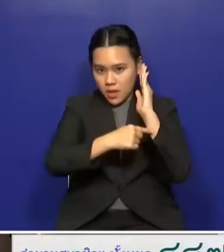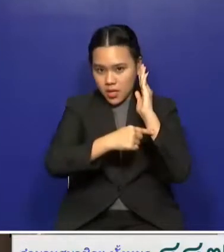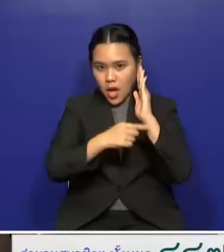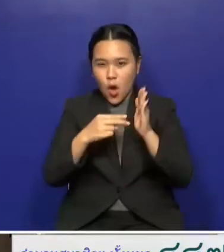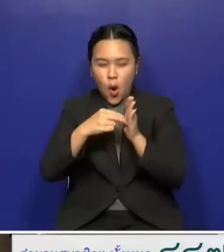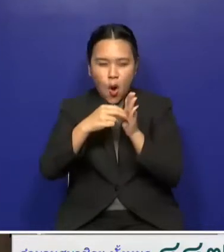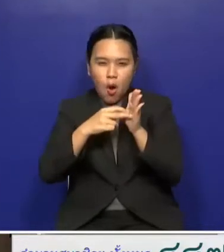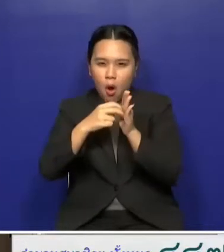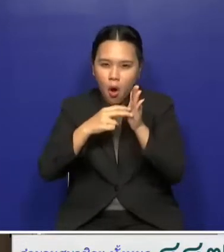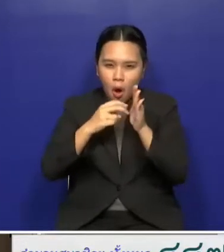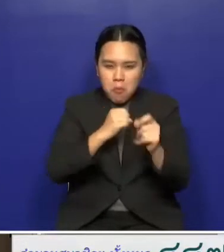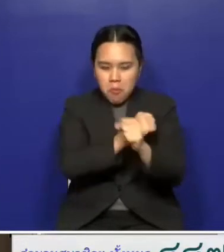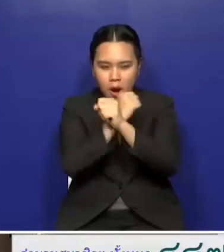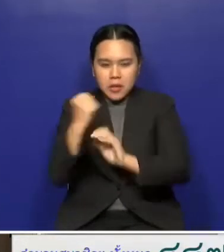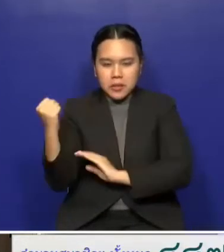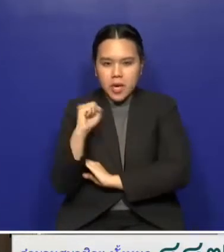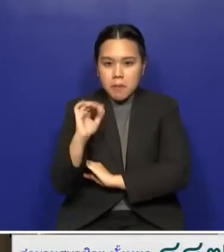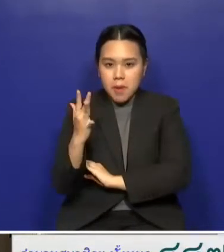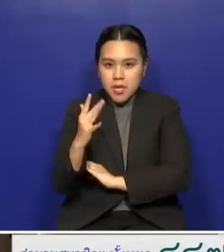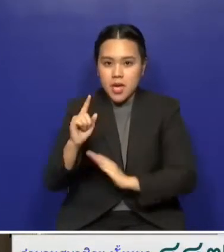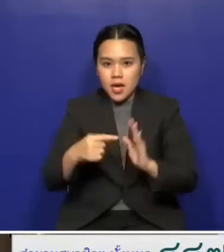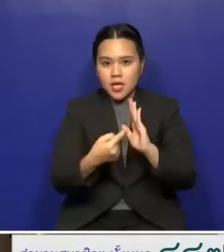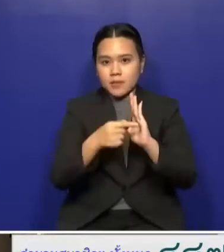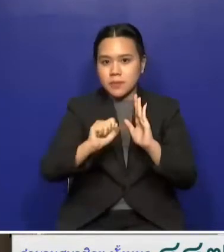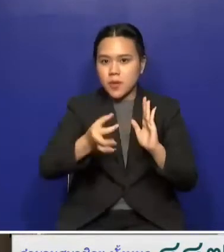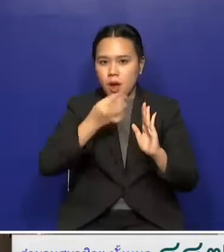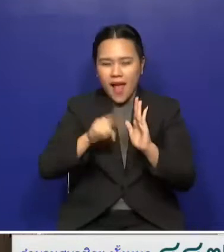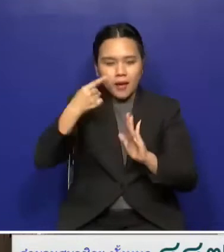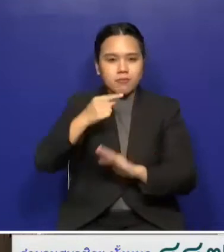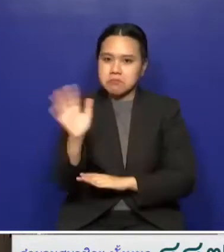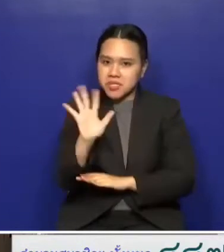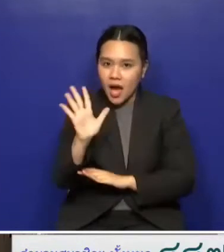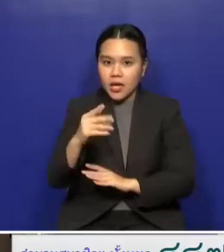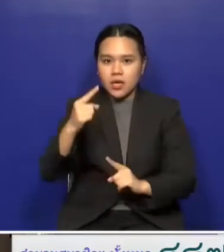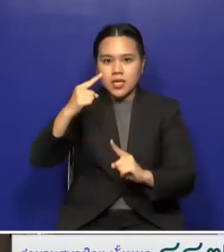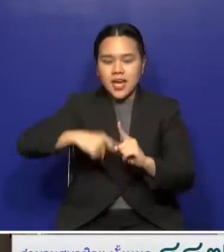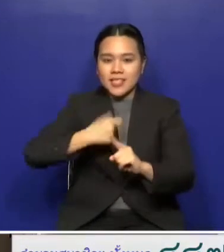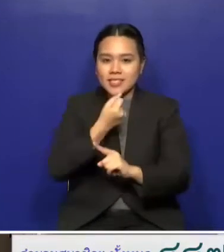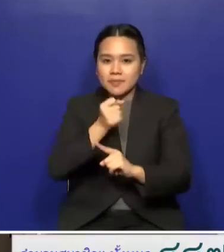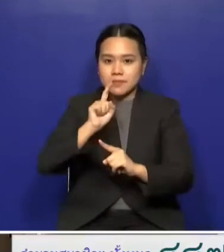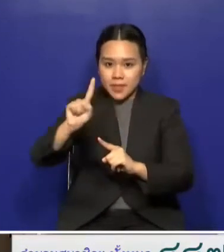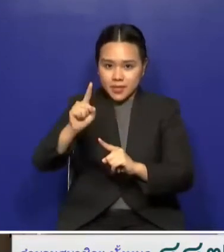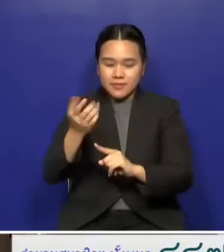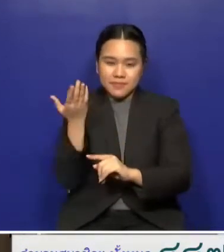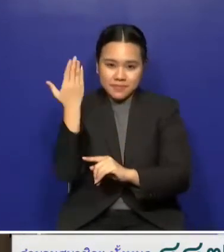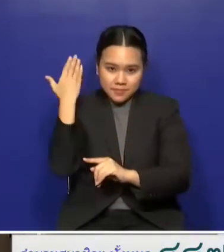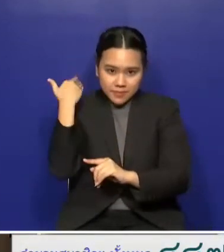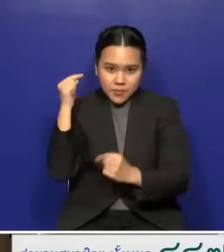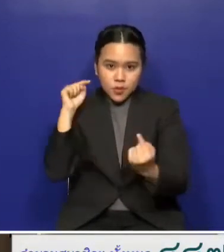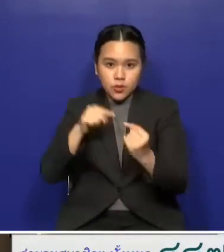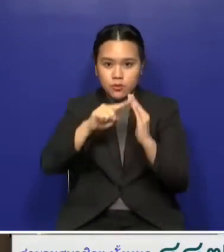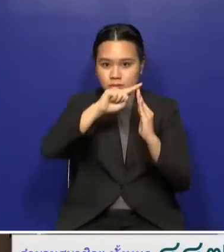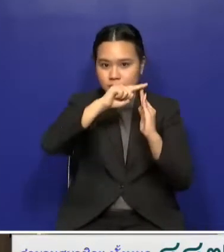แรกโดยปลายเดือนพฤศจิกายนที่ผ่านมามีการปล่อยให้คนต่างชาติลักลอบเข้ามาทางท่าขี้เหล็ก